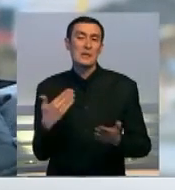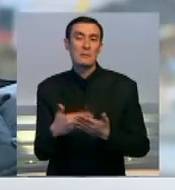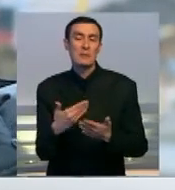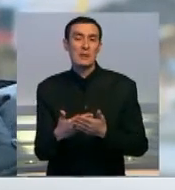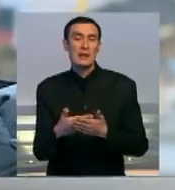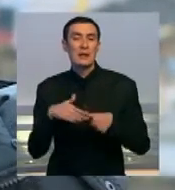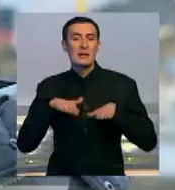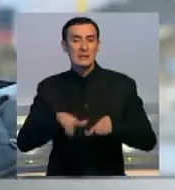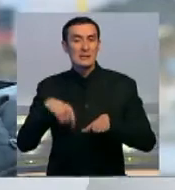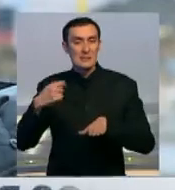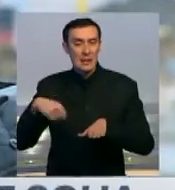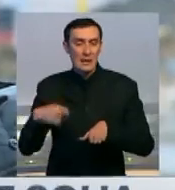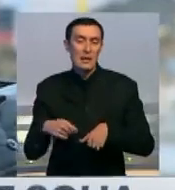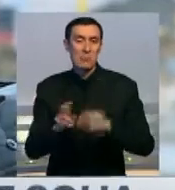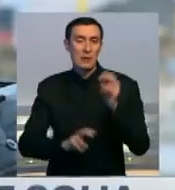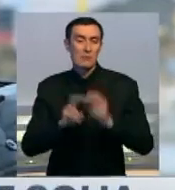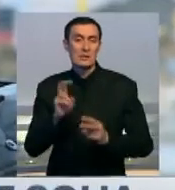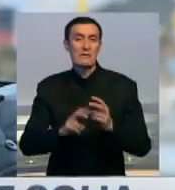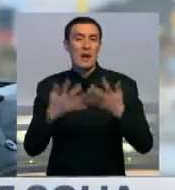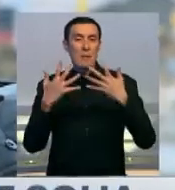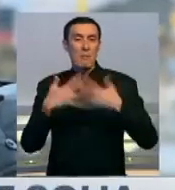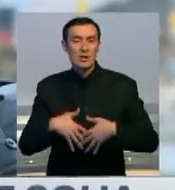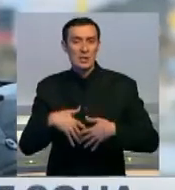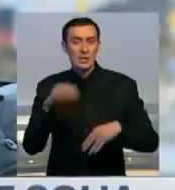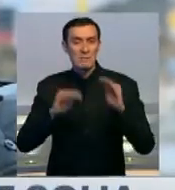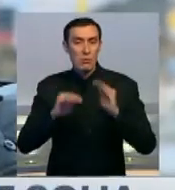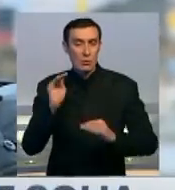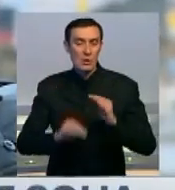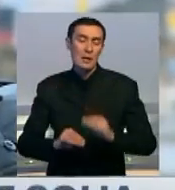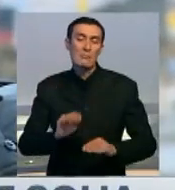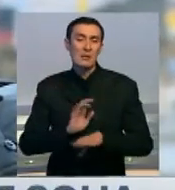промышленность, текстильная промышленность, машиносборка,